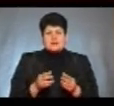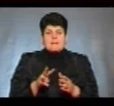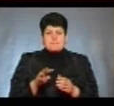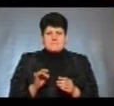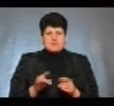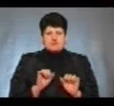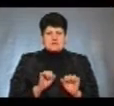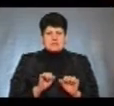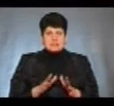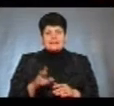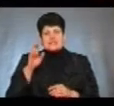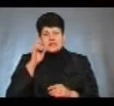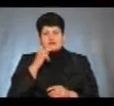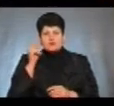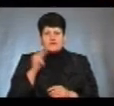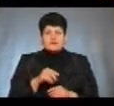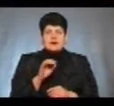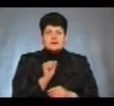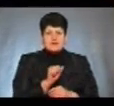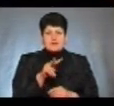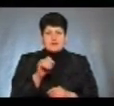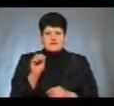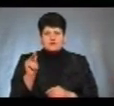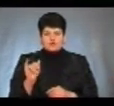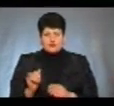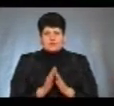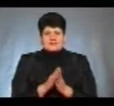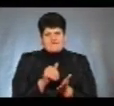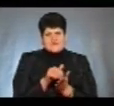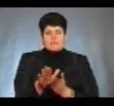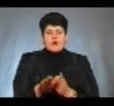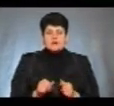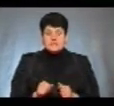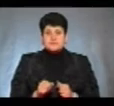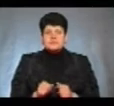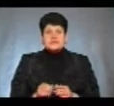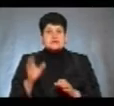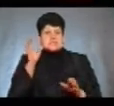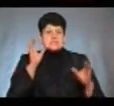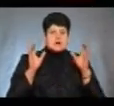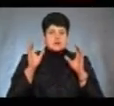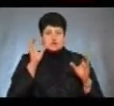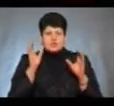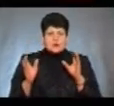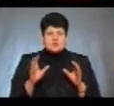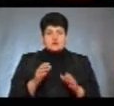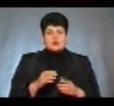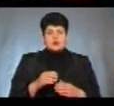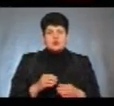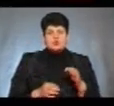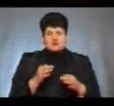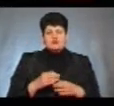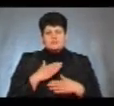заходу. Державний обвинувач Андрій Левчук просив у клопотанні відмовити. Заслухавши аргументи сторін, суд задовольнив